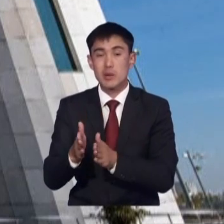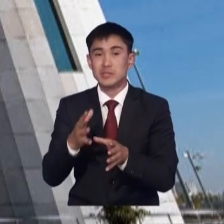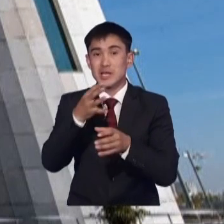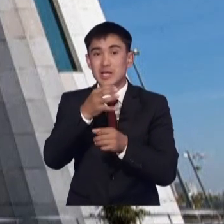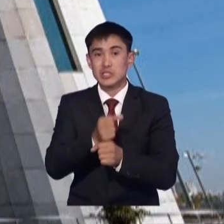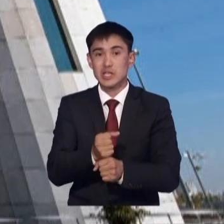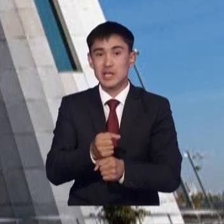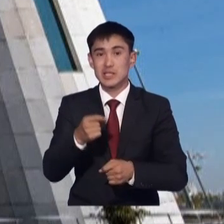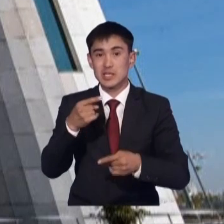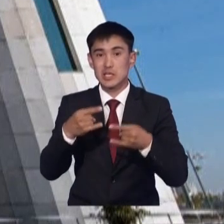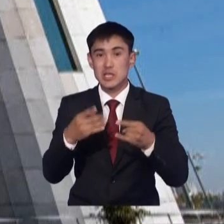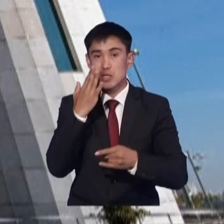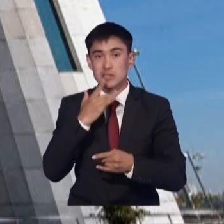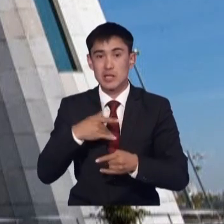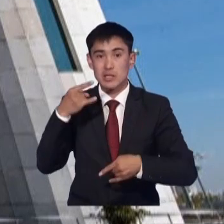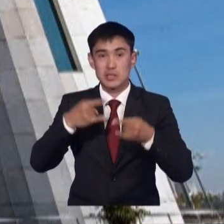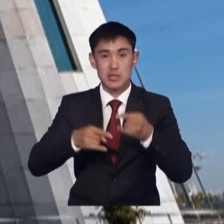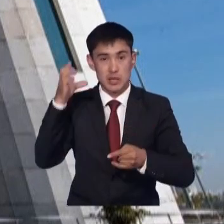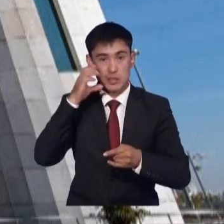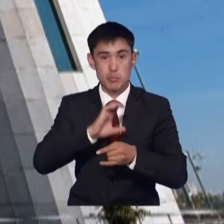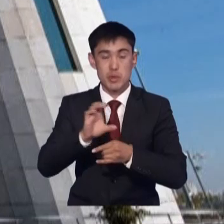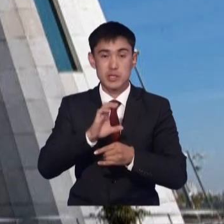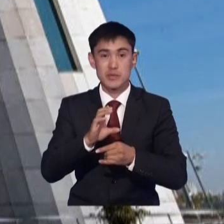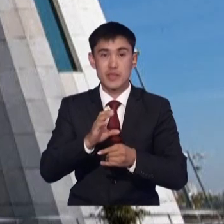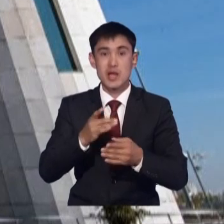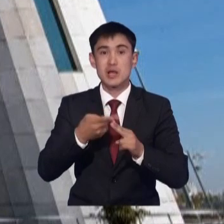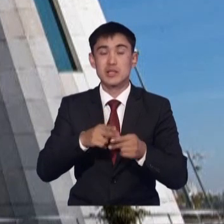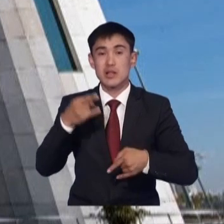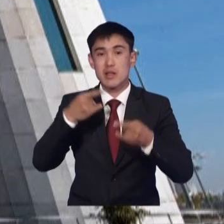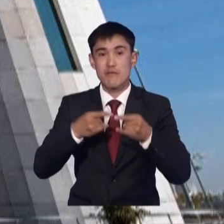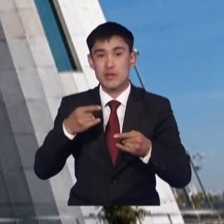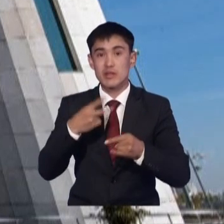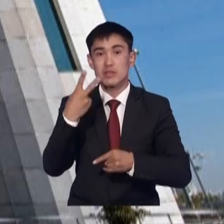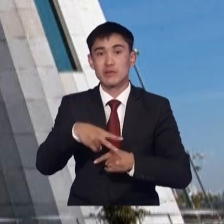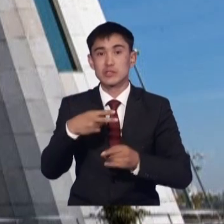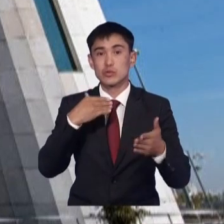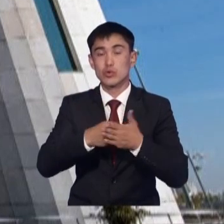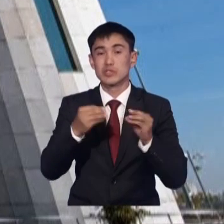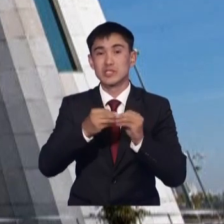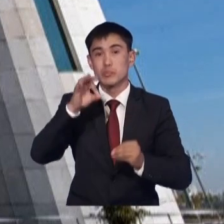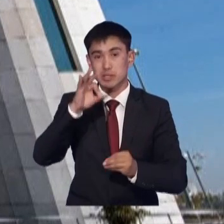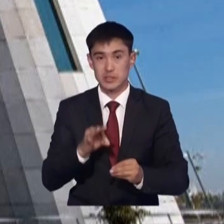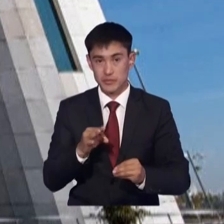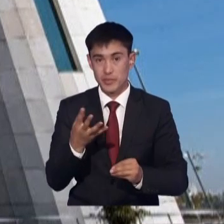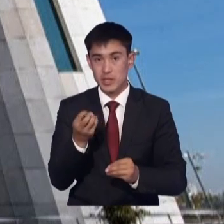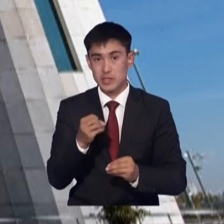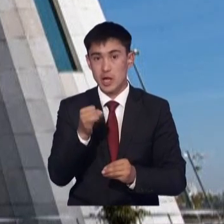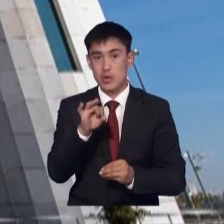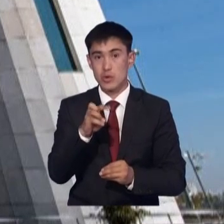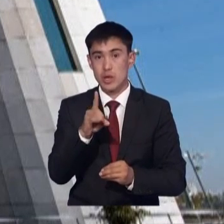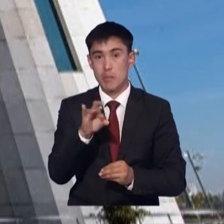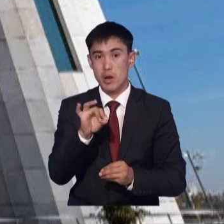сокращать ретрансляцию иностранных телерадио подач телерадио эфире с 20 до 10% также